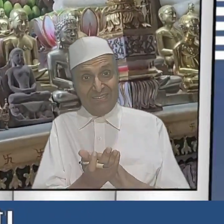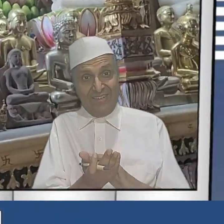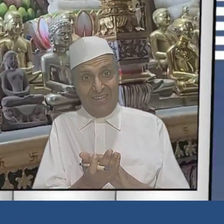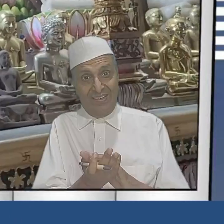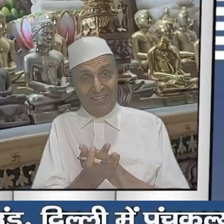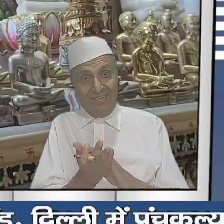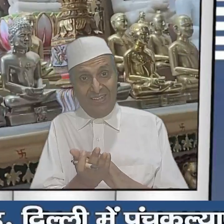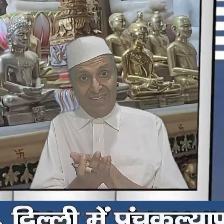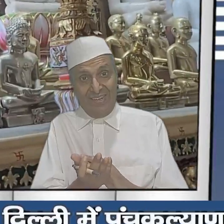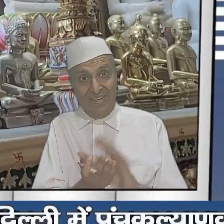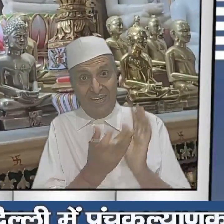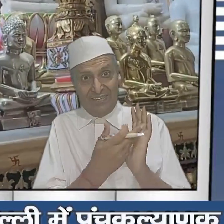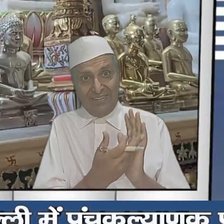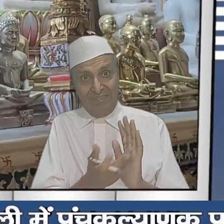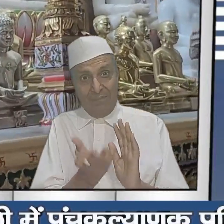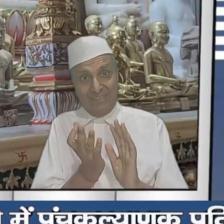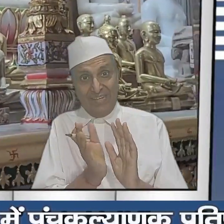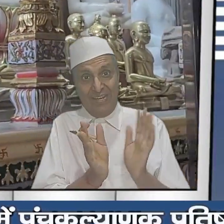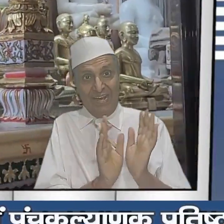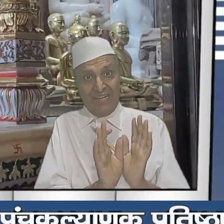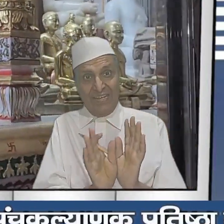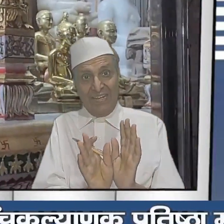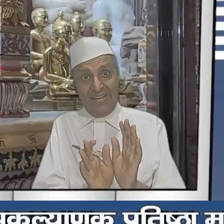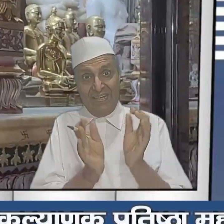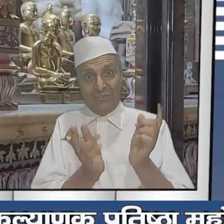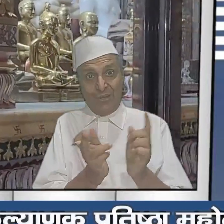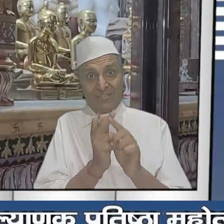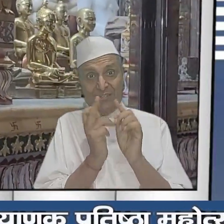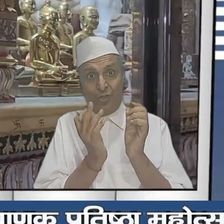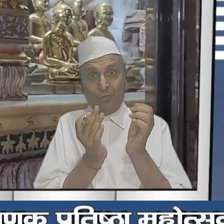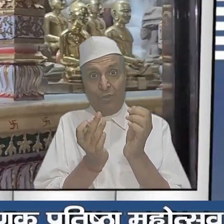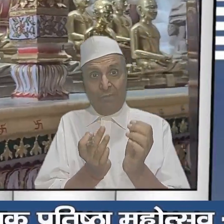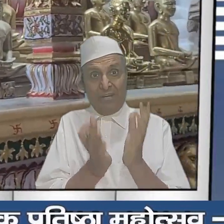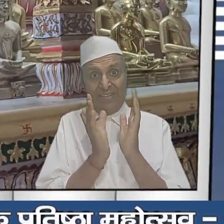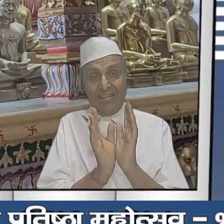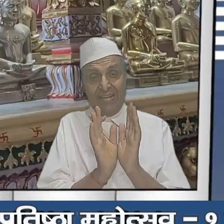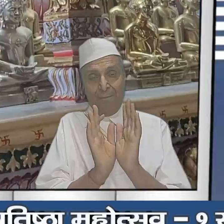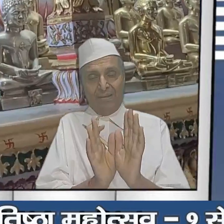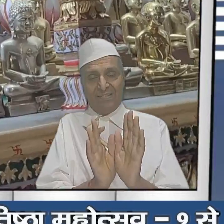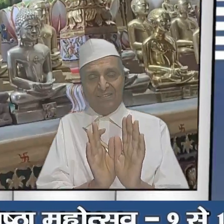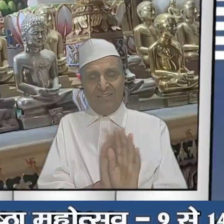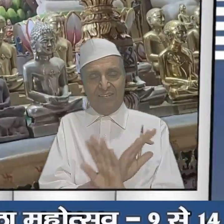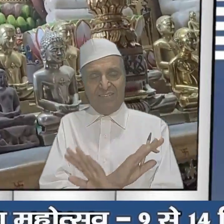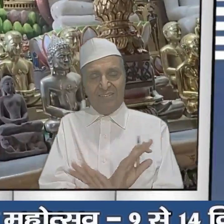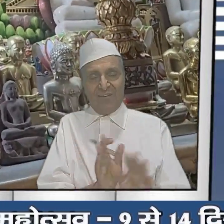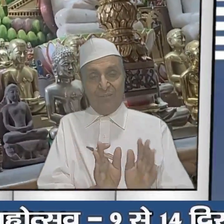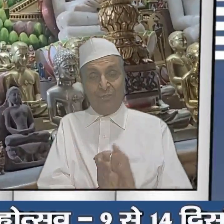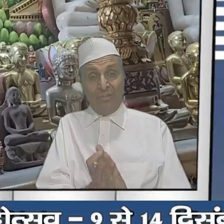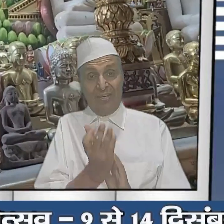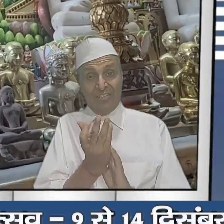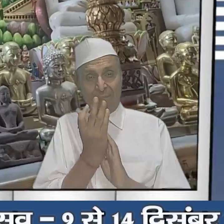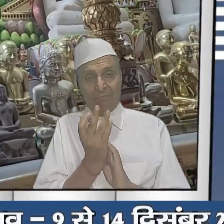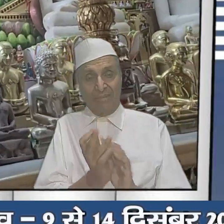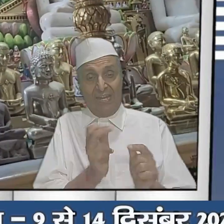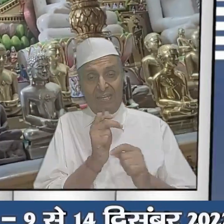यही संसार है? कहीं निसार है? इसी तरह जीवन मिट जाएगा, आया गया, इस 84 लाख योनियों में यूं ही भ्रमण करते रहेंगे, बस इस संसार को